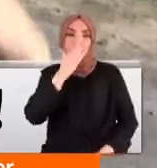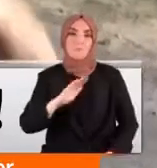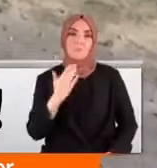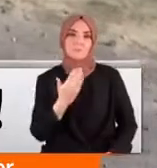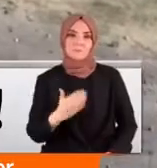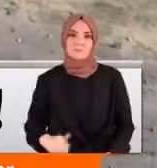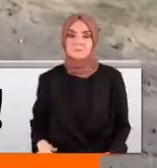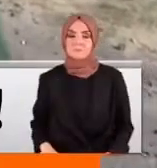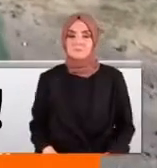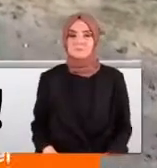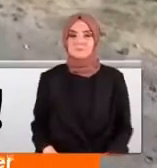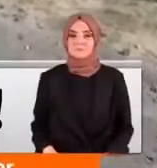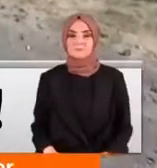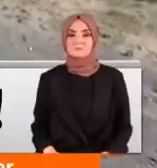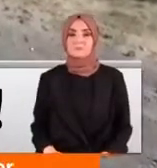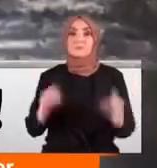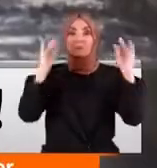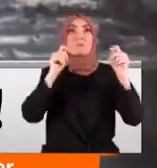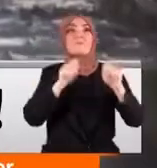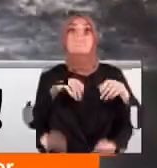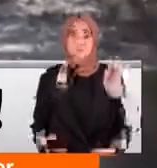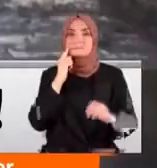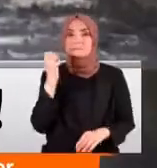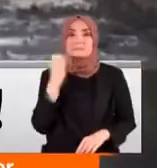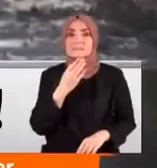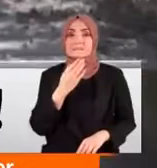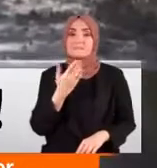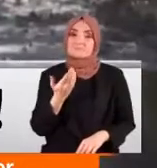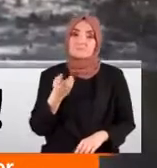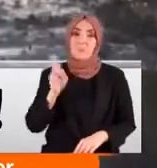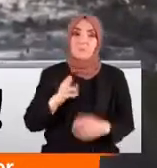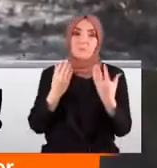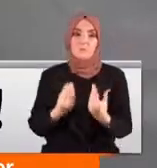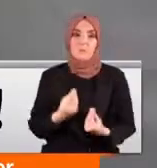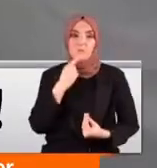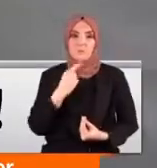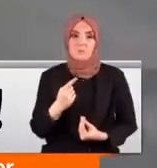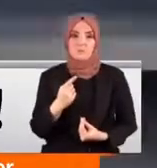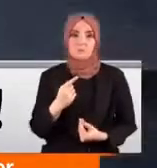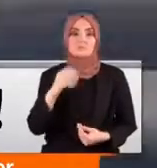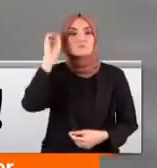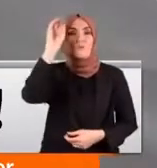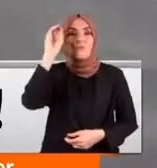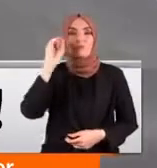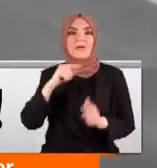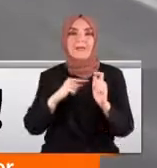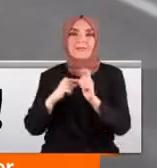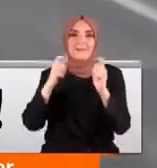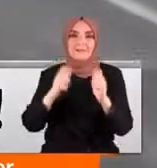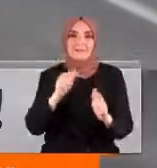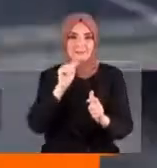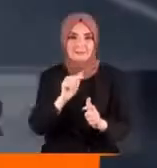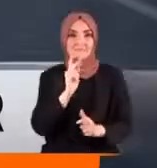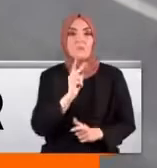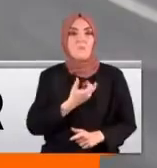yapılması? Yani birkaç kişi daha ölebilir. Zonguldak Ereğli'de öğrenciler de aileleri de isyanda. Çünkü canları